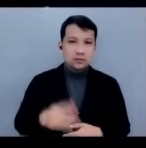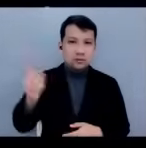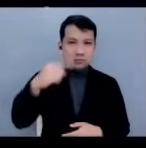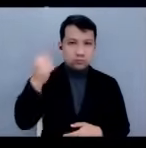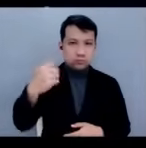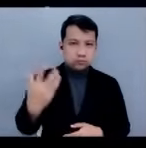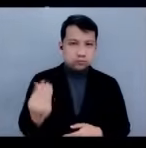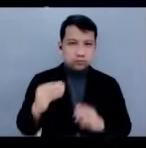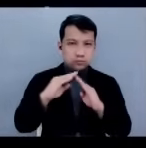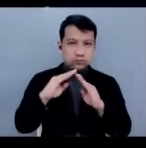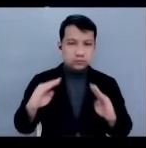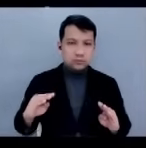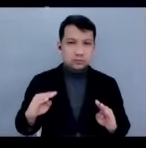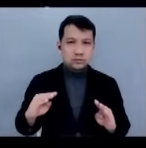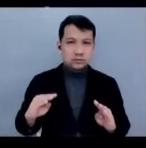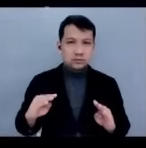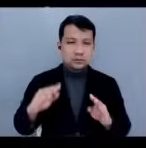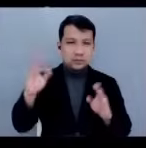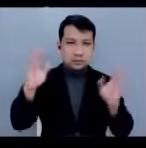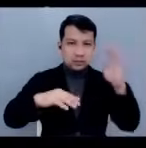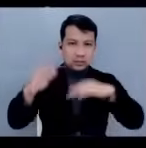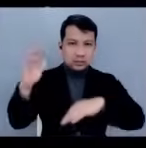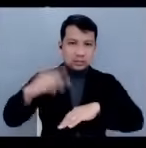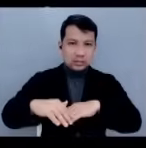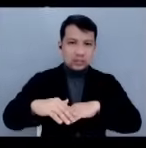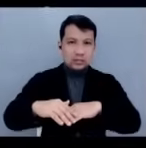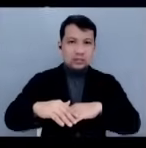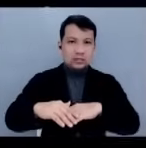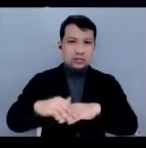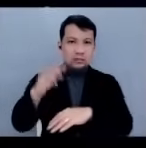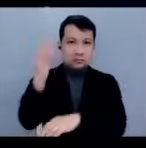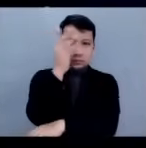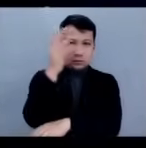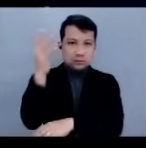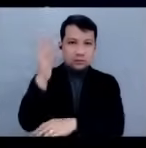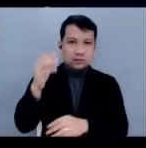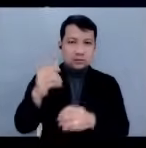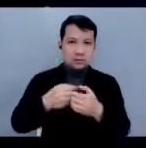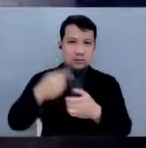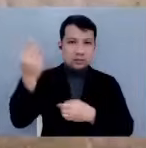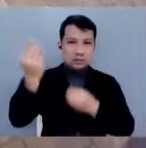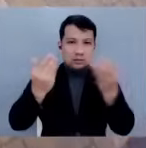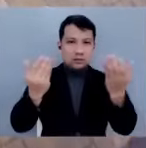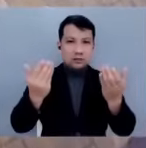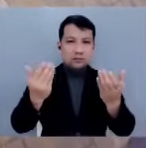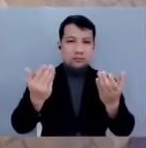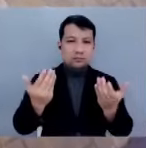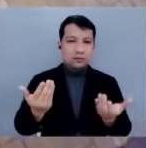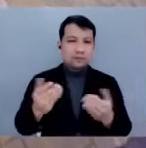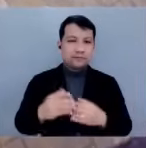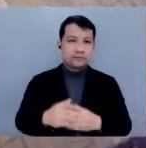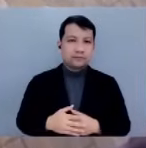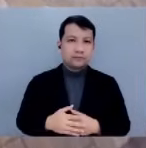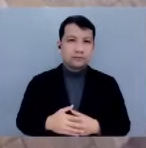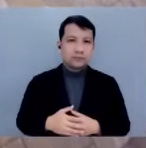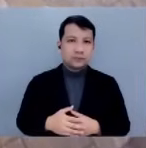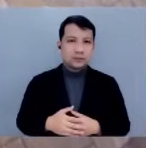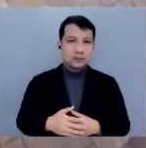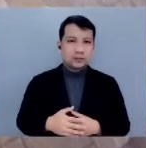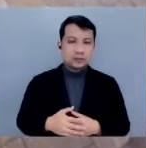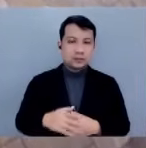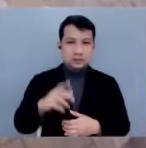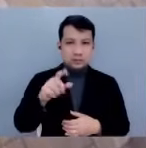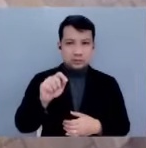bahay at pinatumba ang mga nadaan ng puno. Nagliparan ang mga debris. Sa kuha naman sa CCTV na